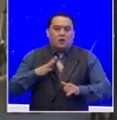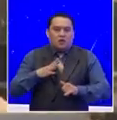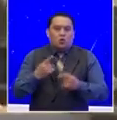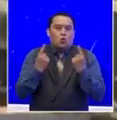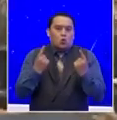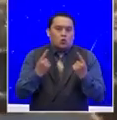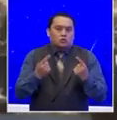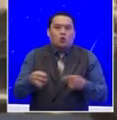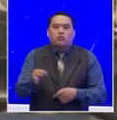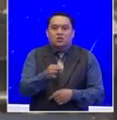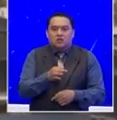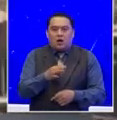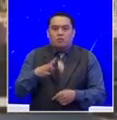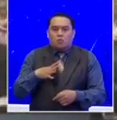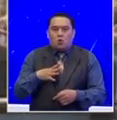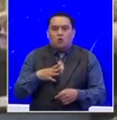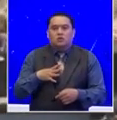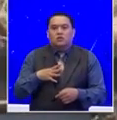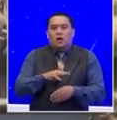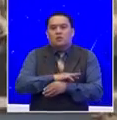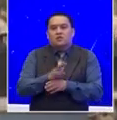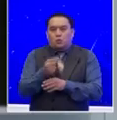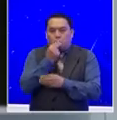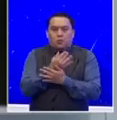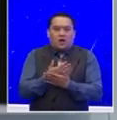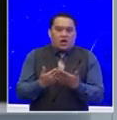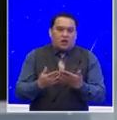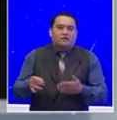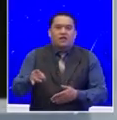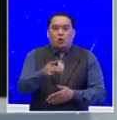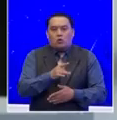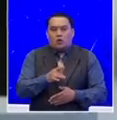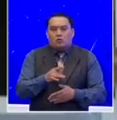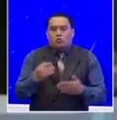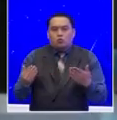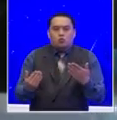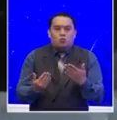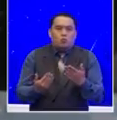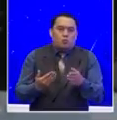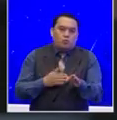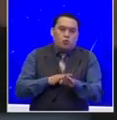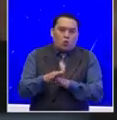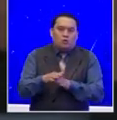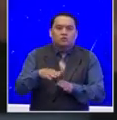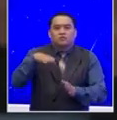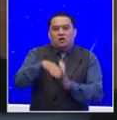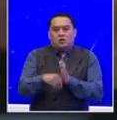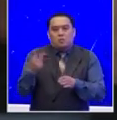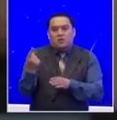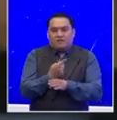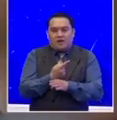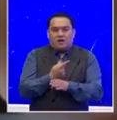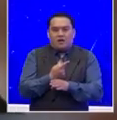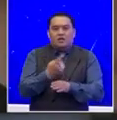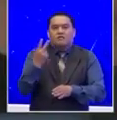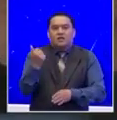одно из крупнейших в области. Больше полувека снабжает своей продукцией жители региона. Но вот с полным карантином здесь столкнулись впервые. Вот